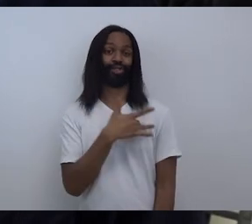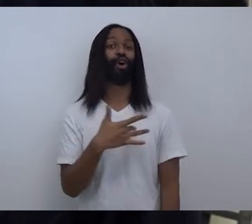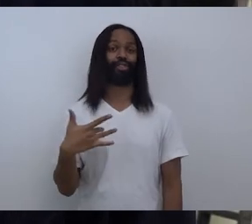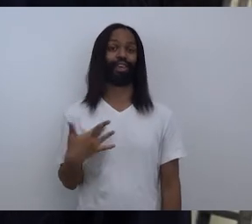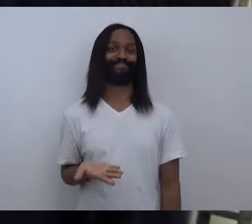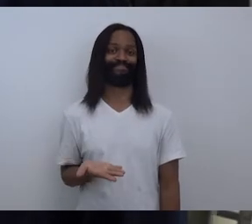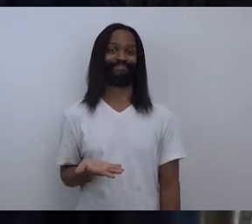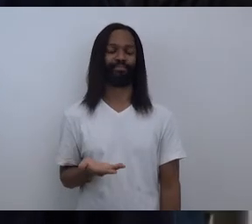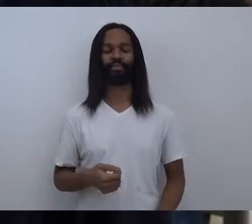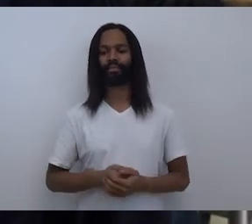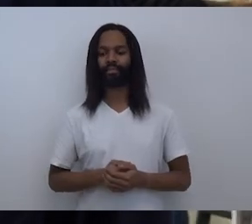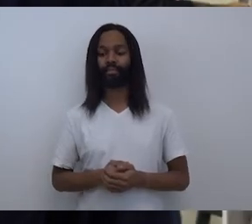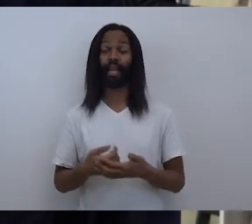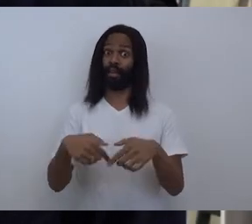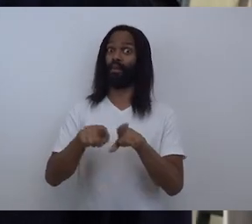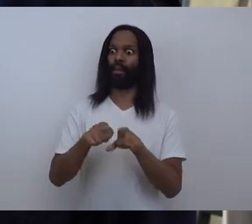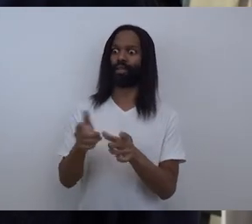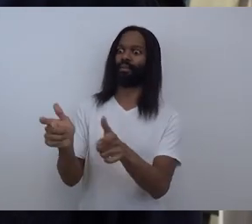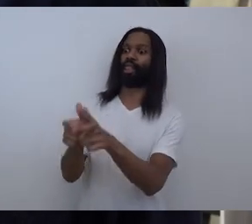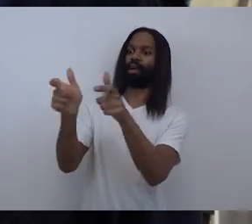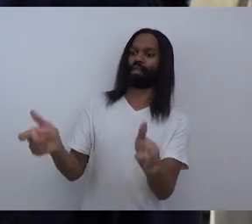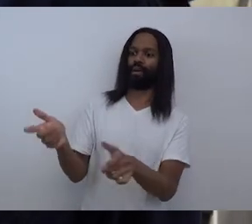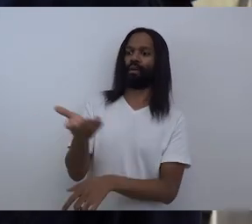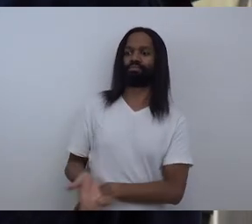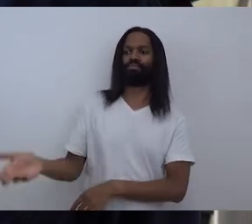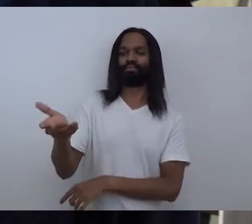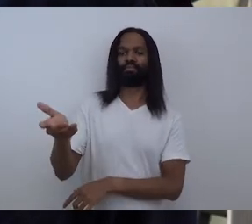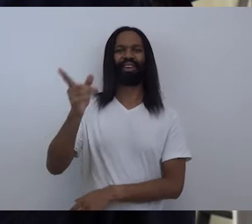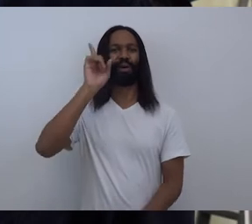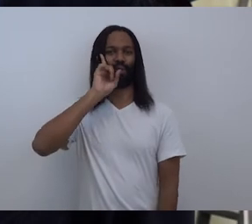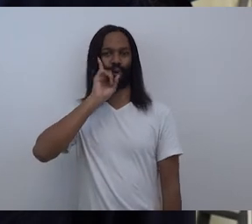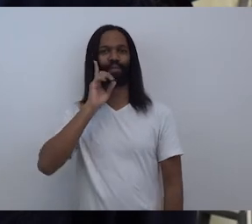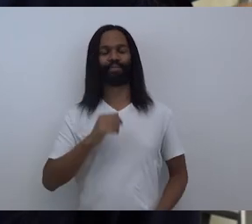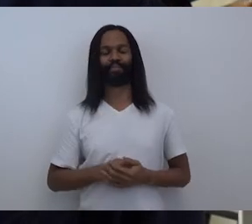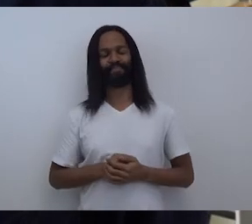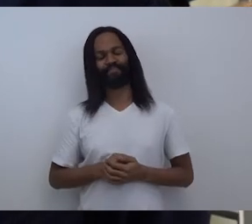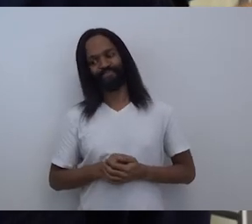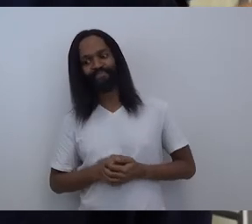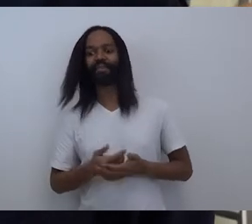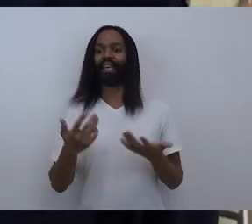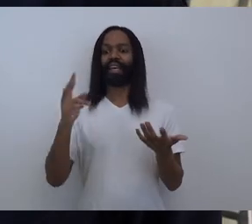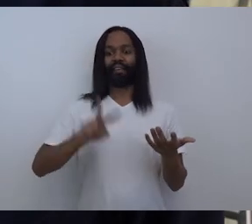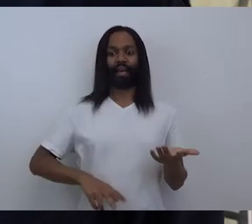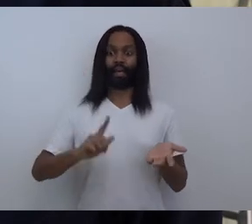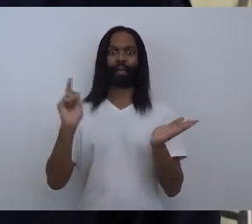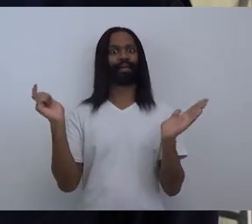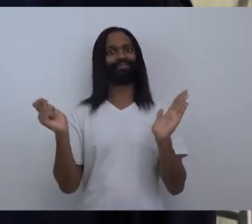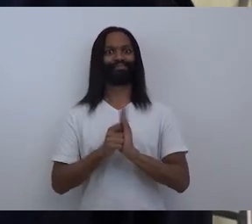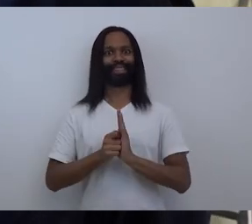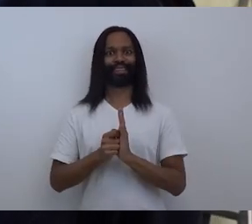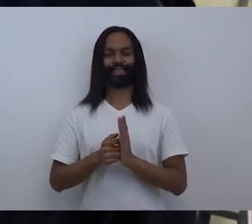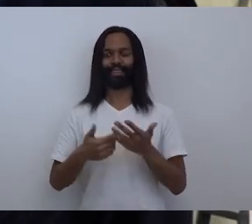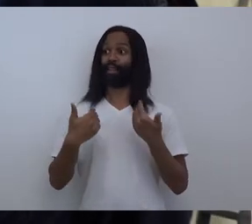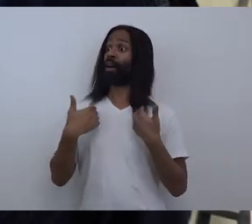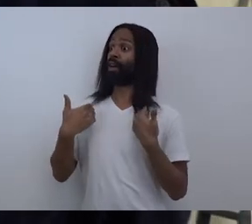questions santé et questions d'établissement. Parce que les établissements disent qu'on